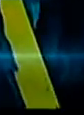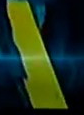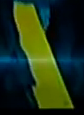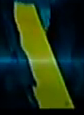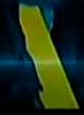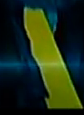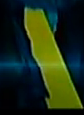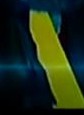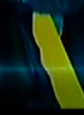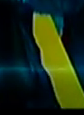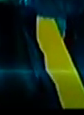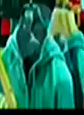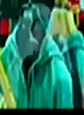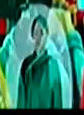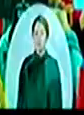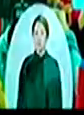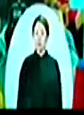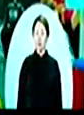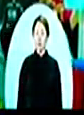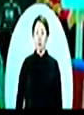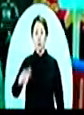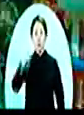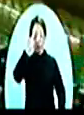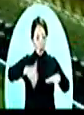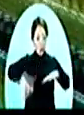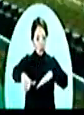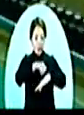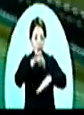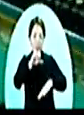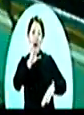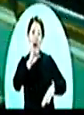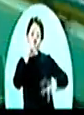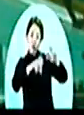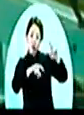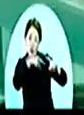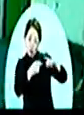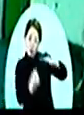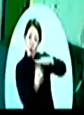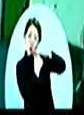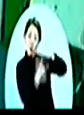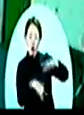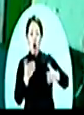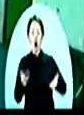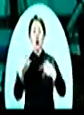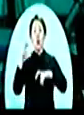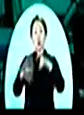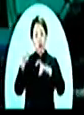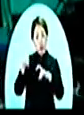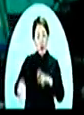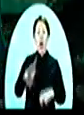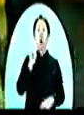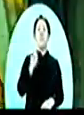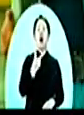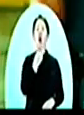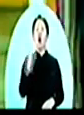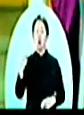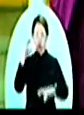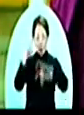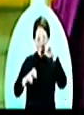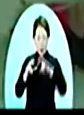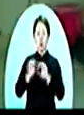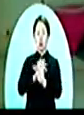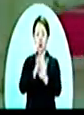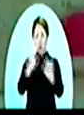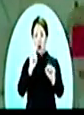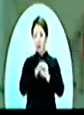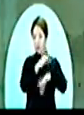Хөнгөн үйлдвэрлэл. Монгол улсын аж үйлдвэрийн тулгуур болсон хөнгөн үйлдвэрийн салбарт 1200 гаруй үйлдвэр үйл ажиллагаа явуулж,